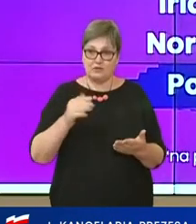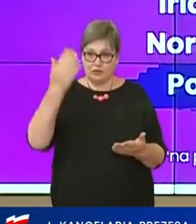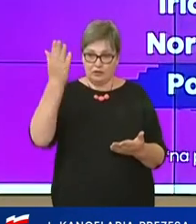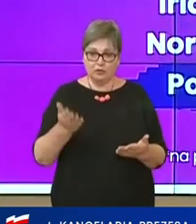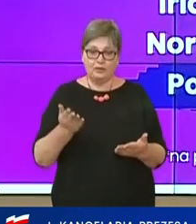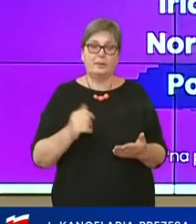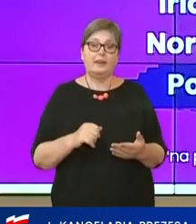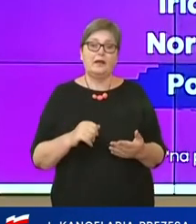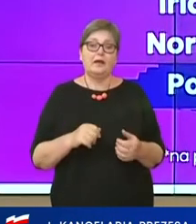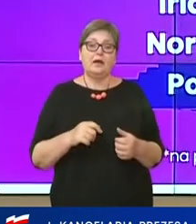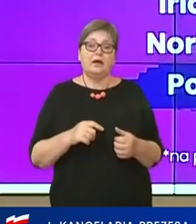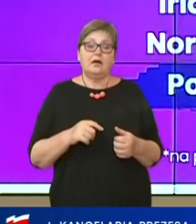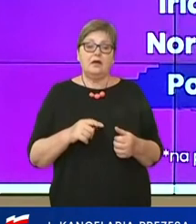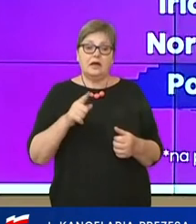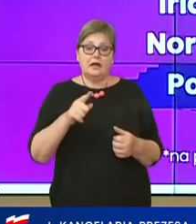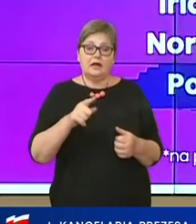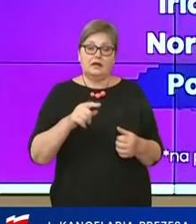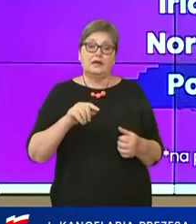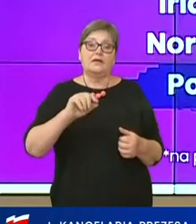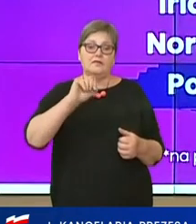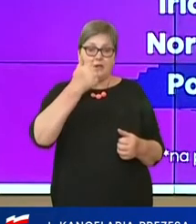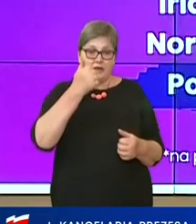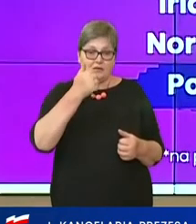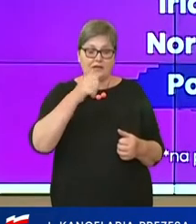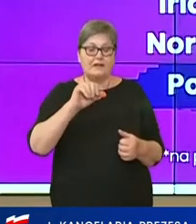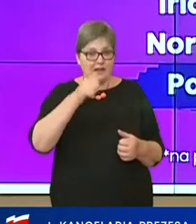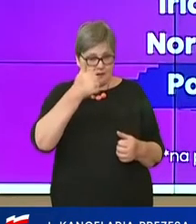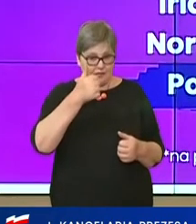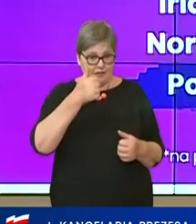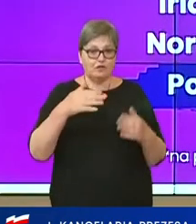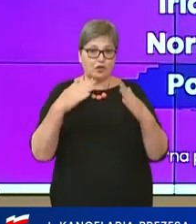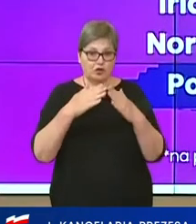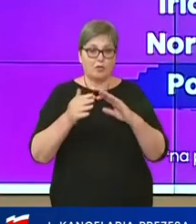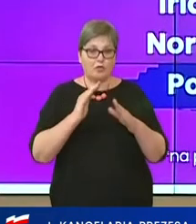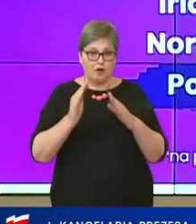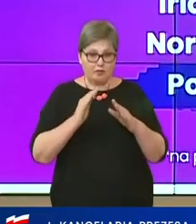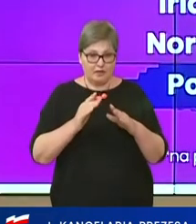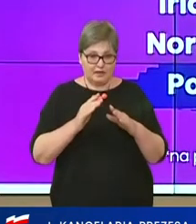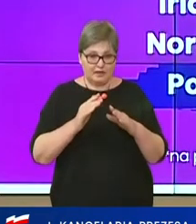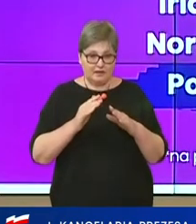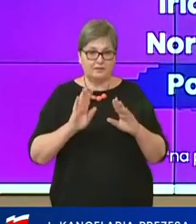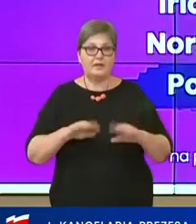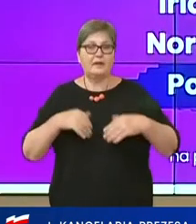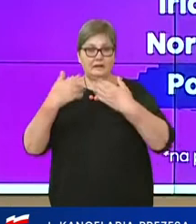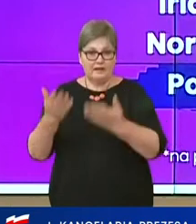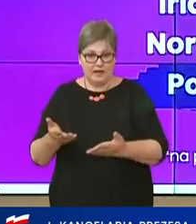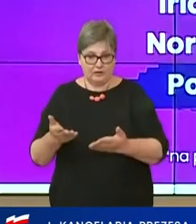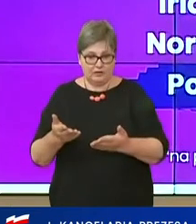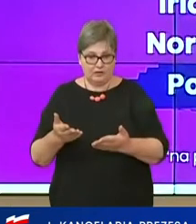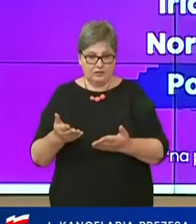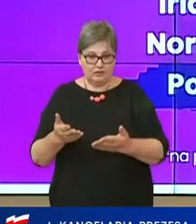w pierwszej kolejności do domów pomocy społecznej zostały dostarczone przez Agencję Rezerw Materiałowych, a